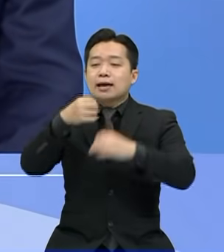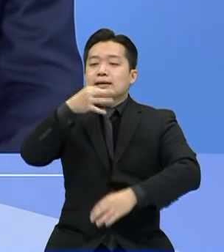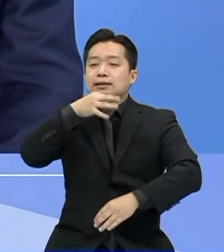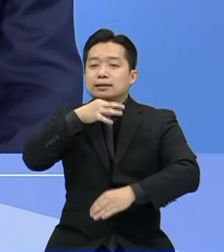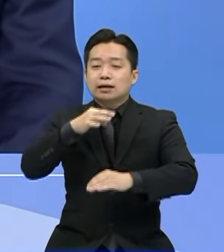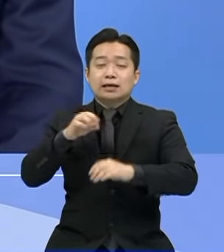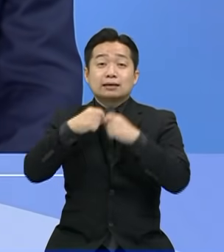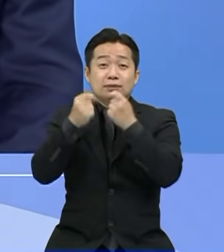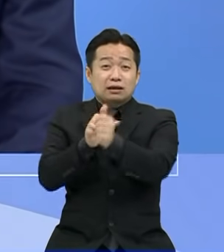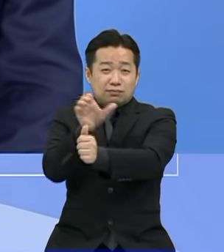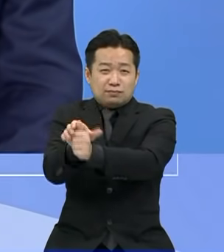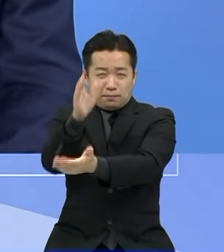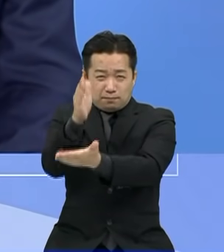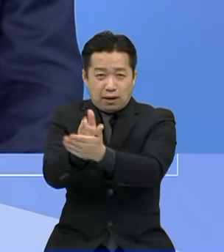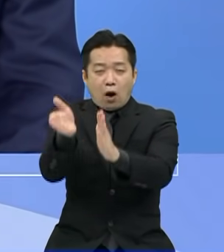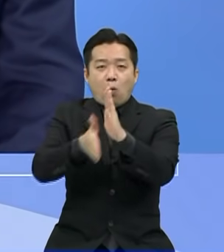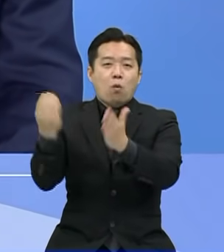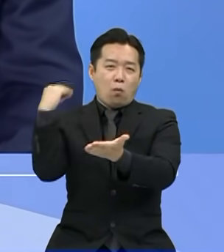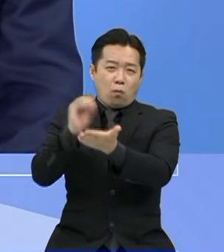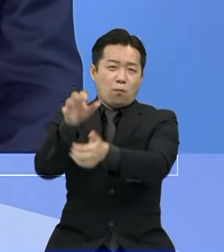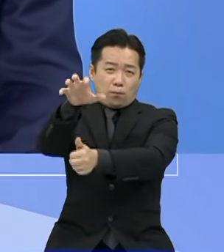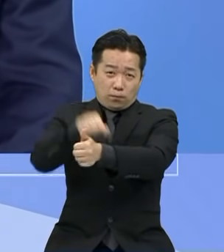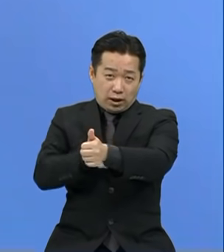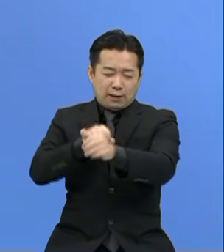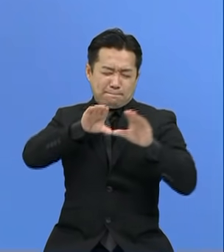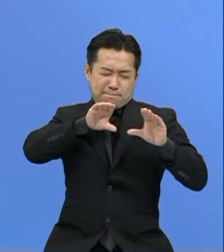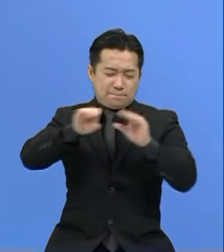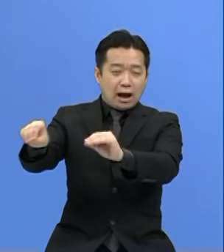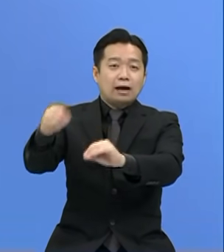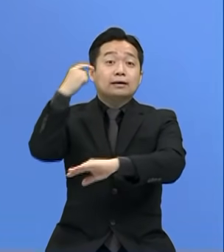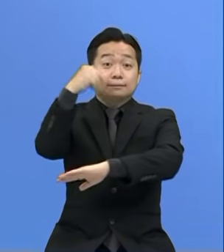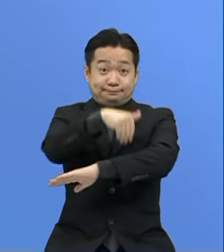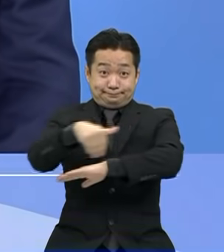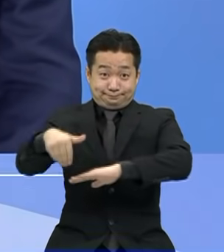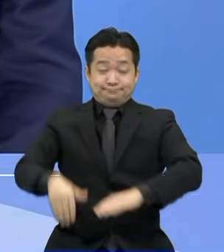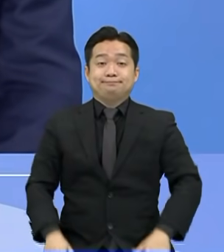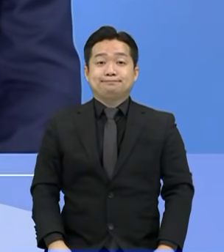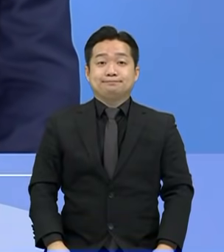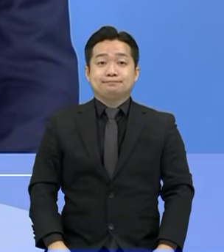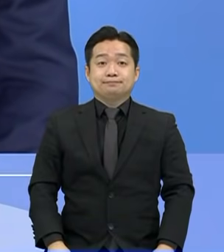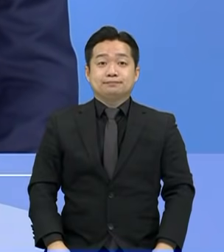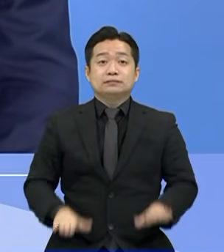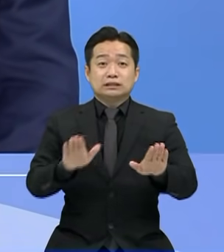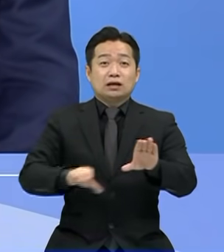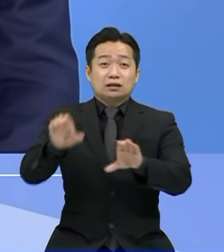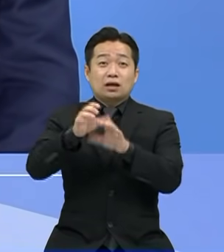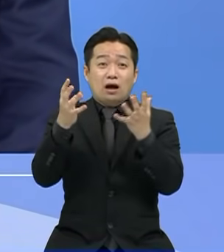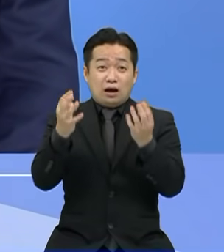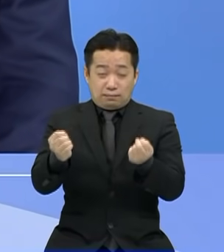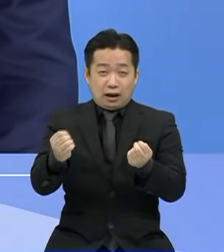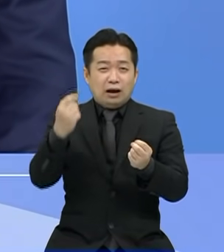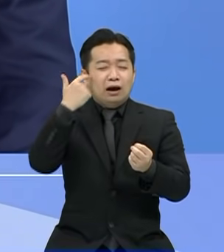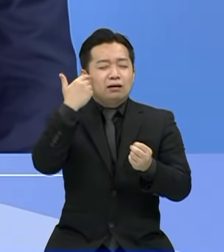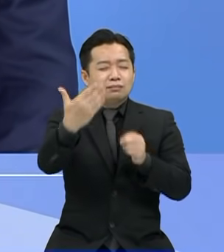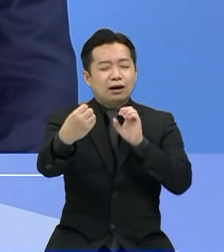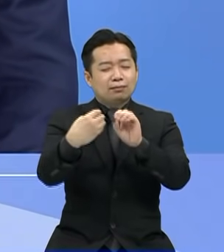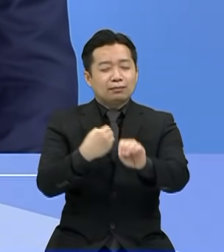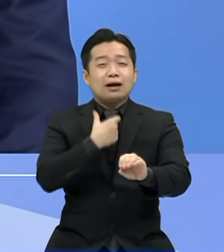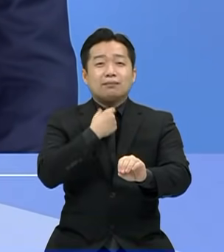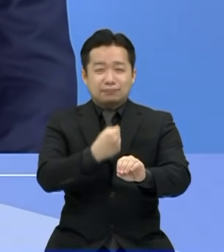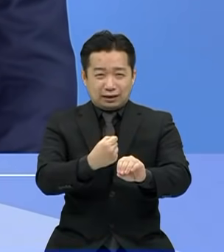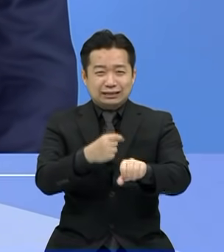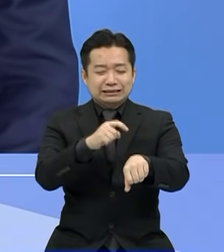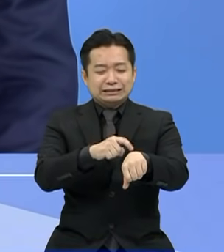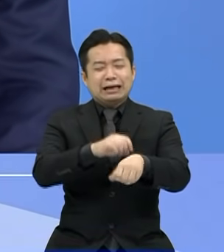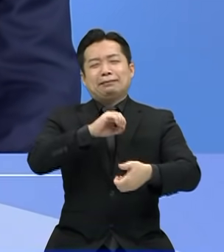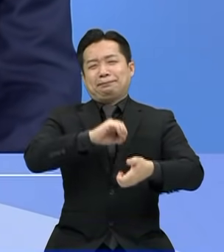공공 환수하도록 제도를 만들어서 아예 봉쇄하도록 하겠습니다. 네, 더 많은 질문을 나누고 싶습니다만은 시간이